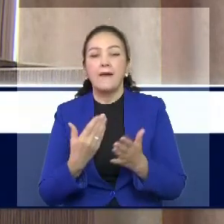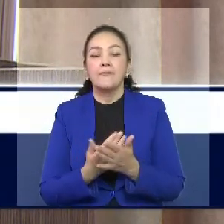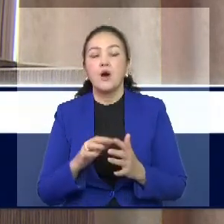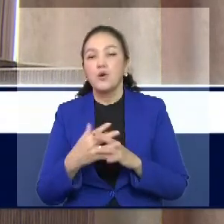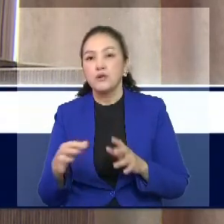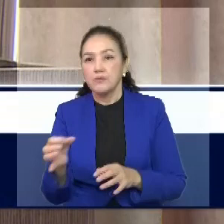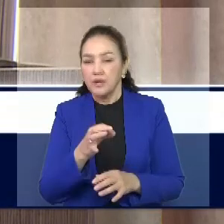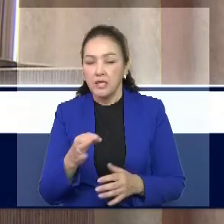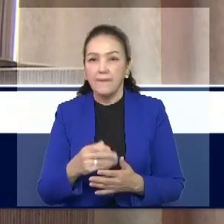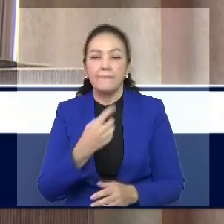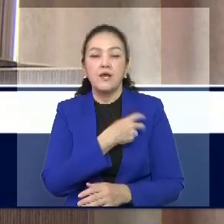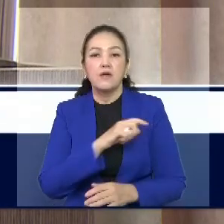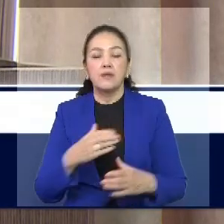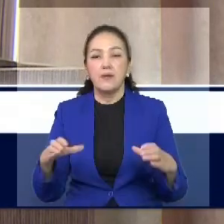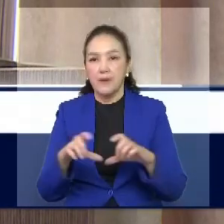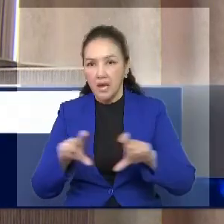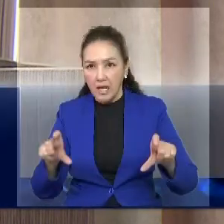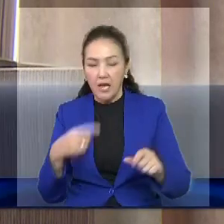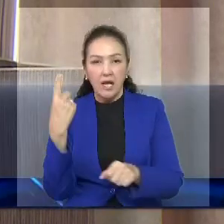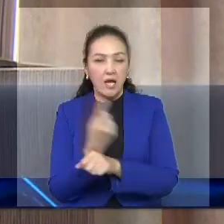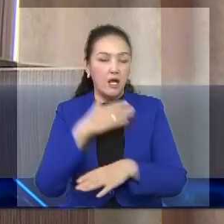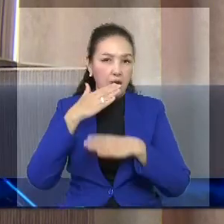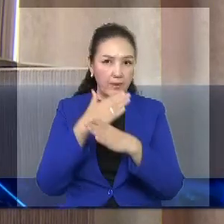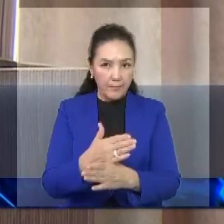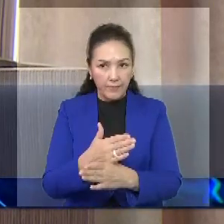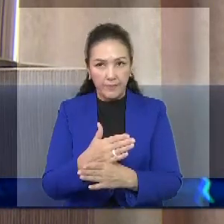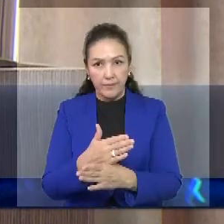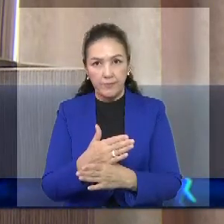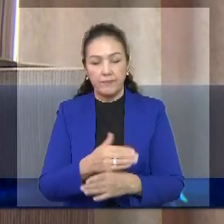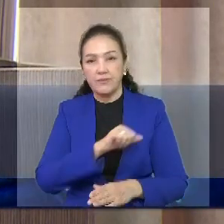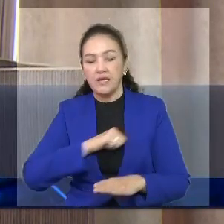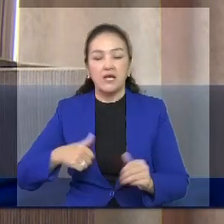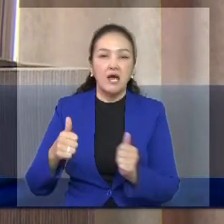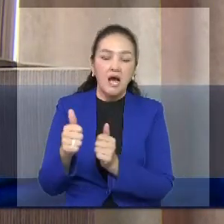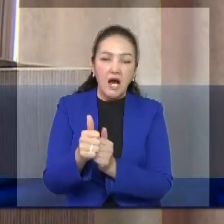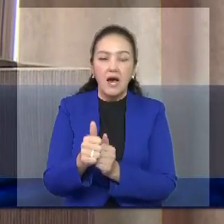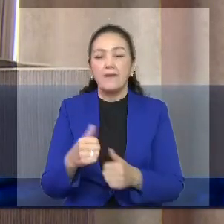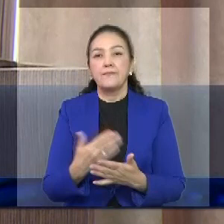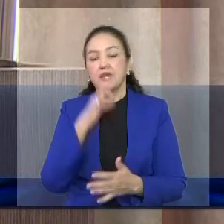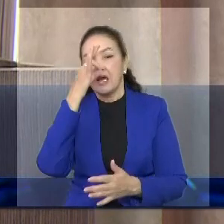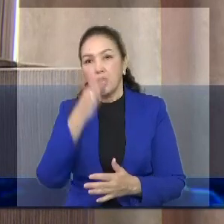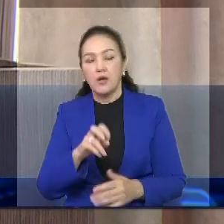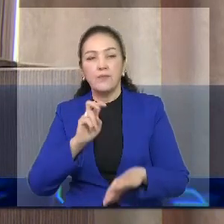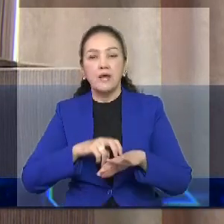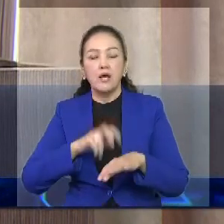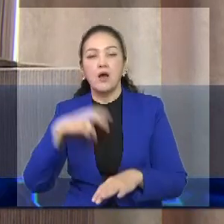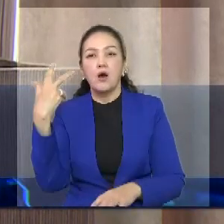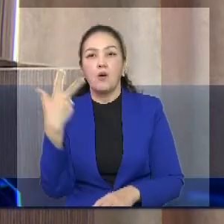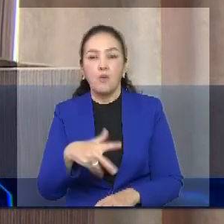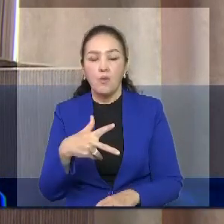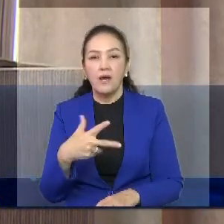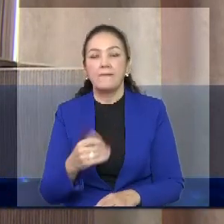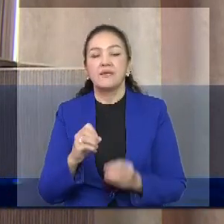жерлерде медициналық санитарлық алғашқы көмек деңгейде. Ең алдымен жалпы тәжірибелі дәрігерлер 30,